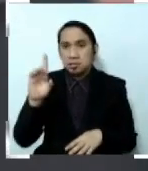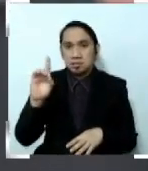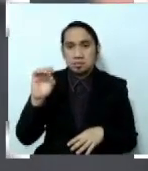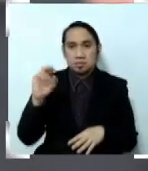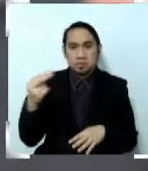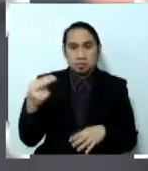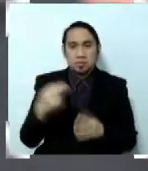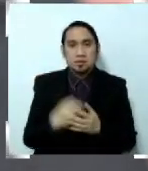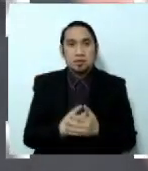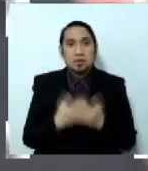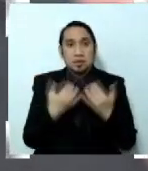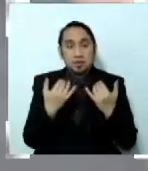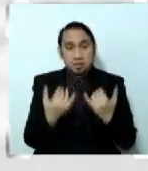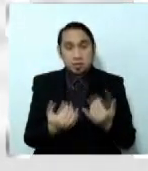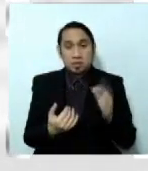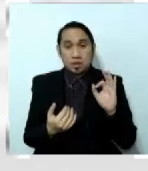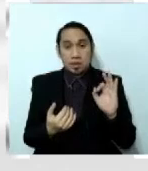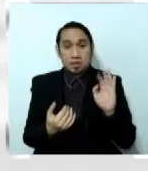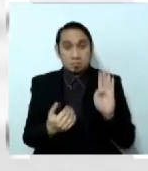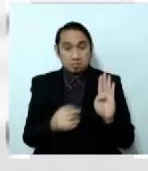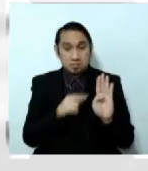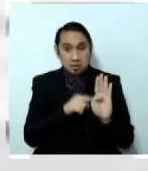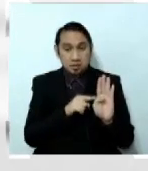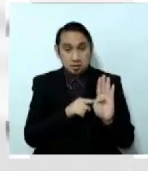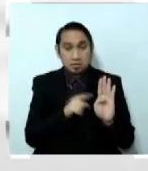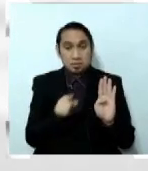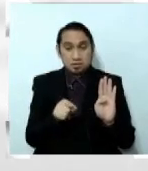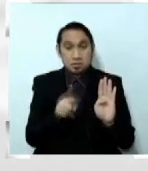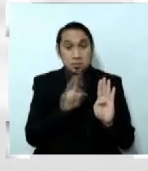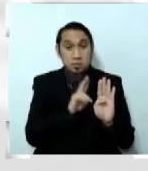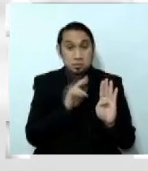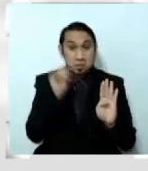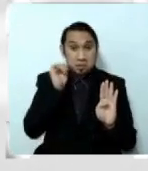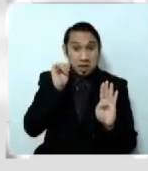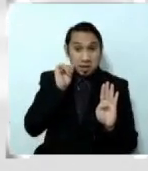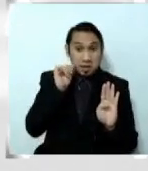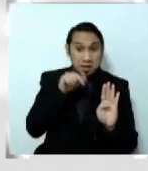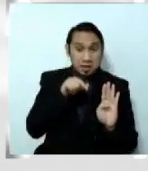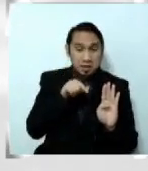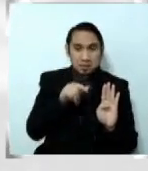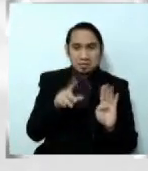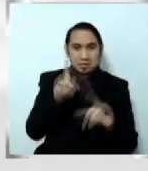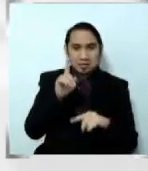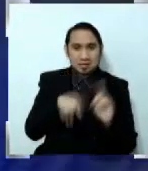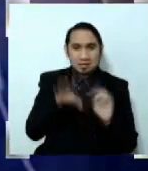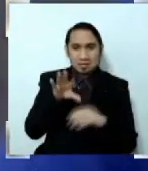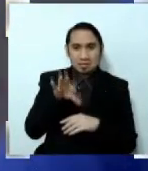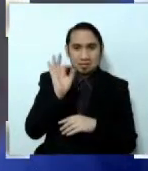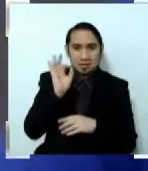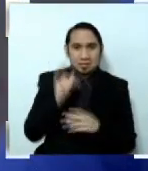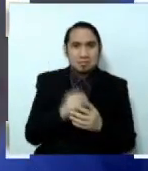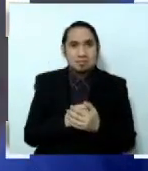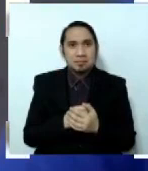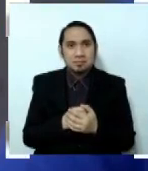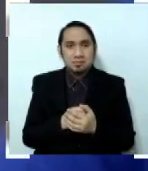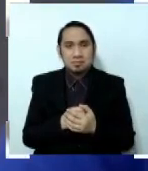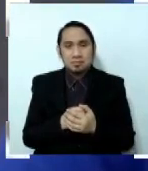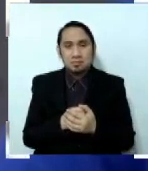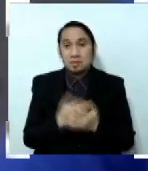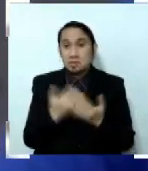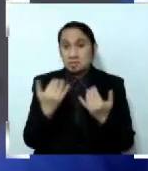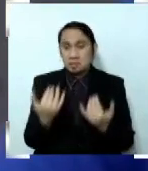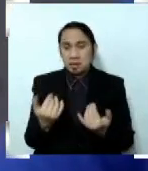FB account namang ginamit ng babae sa pakikipag-usap kay Elma, hindi na namin makita online. Mariin namang itinanggi ng